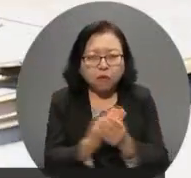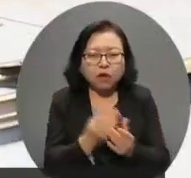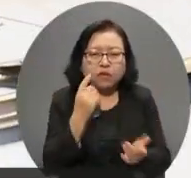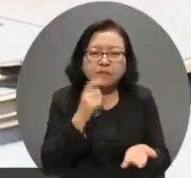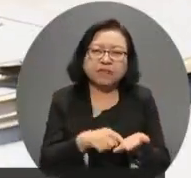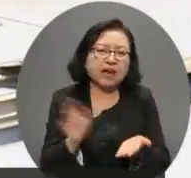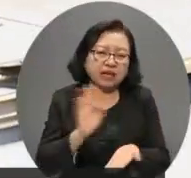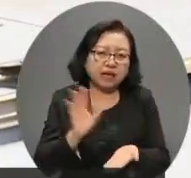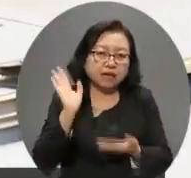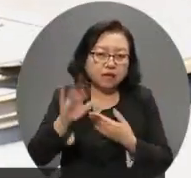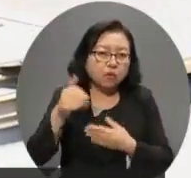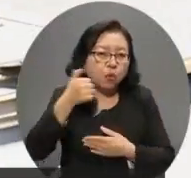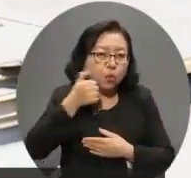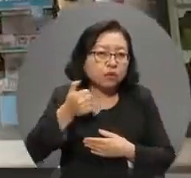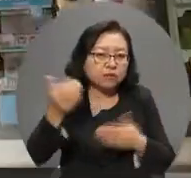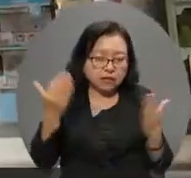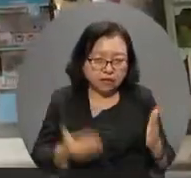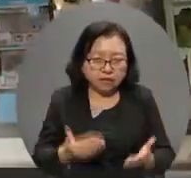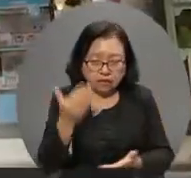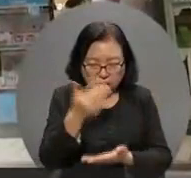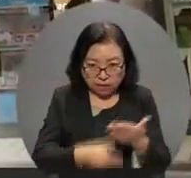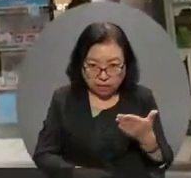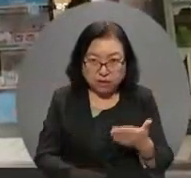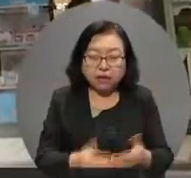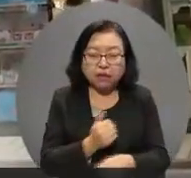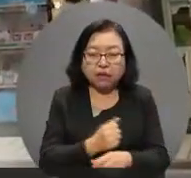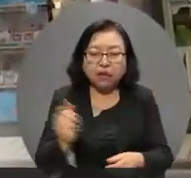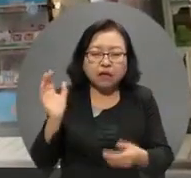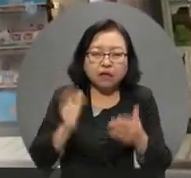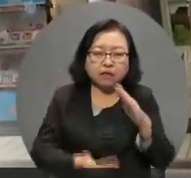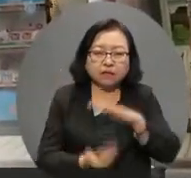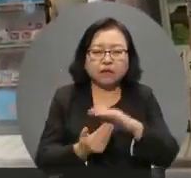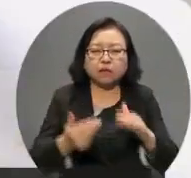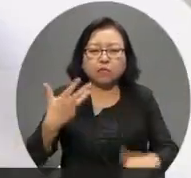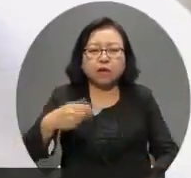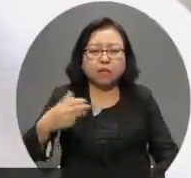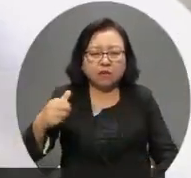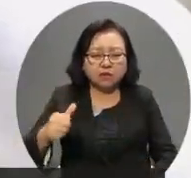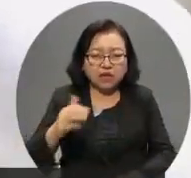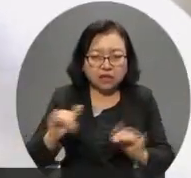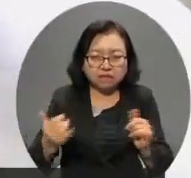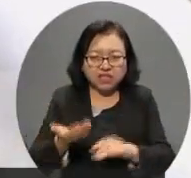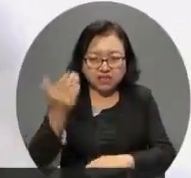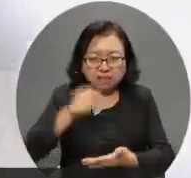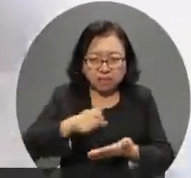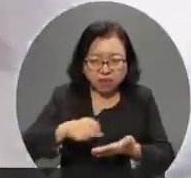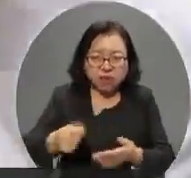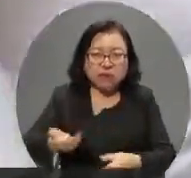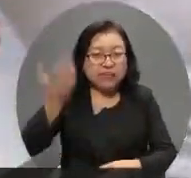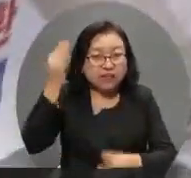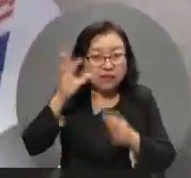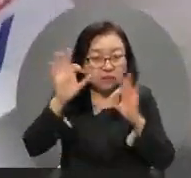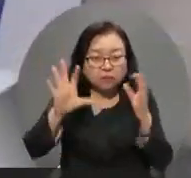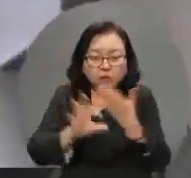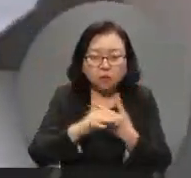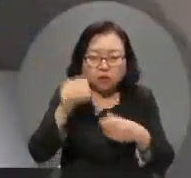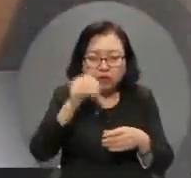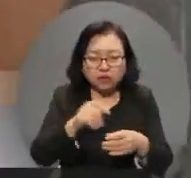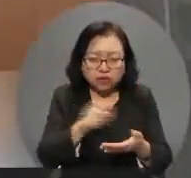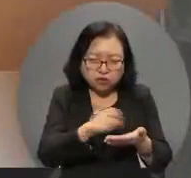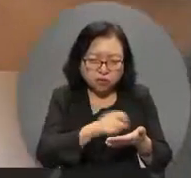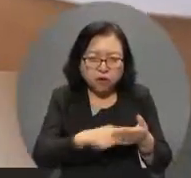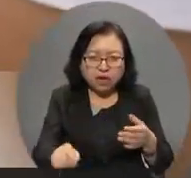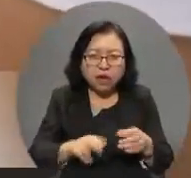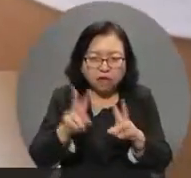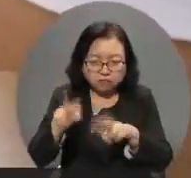50일간 최소 8만 6천 명 이상 서명을 더 받아야 하고 서명 상당수가 무효표 판정을 받았던 기존 사례를 볼 때 훨씬 더